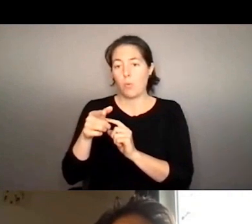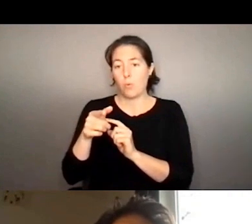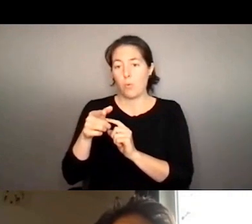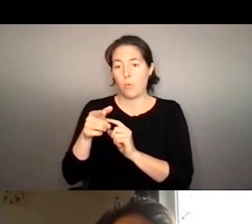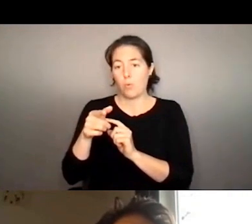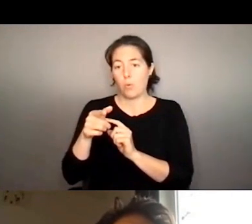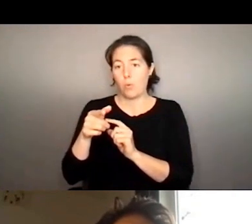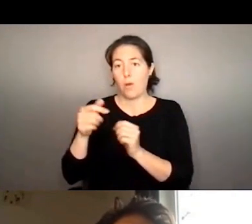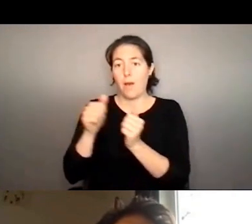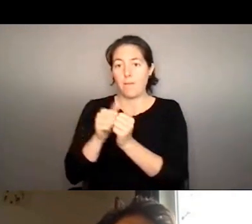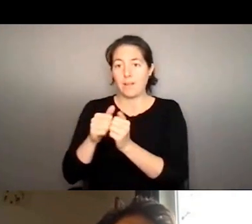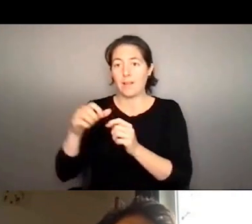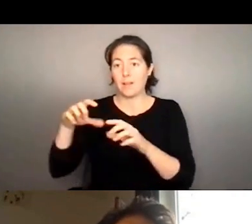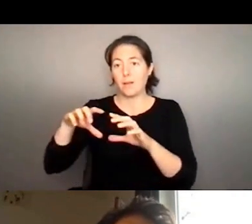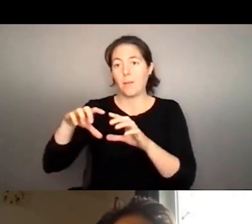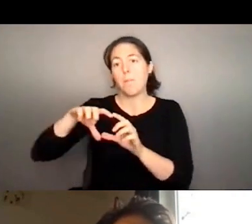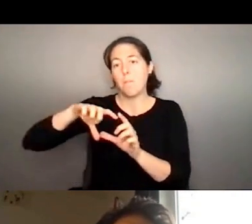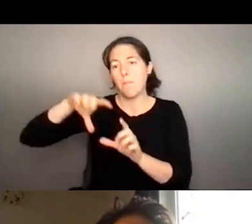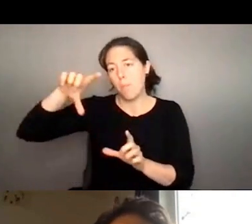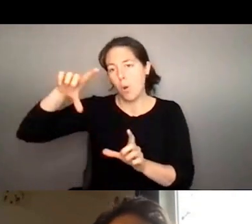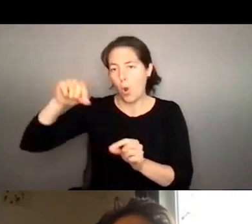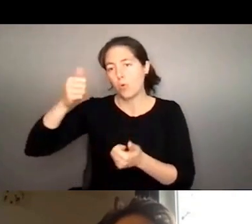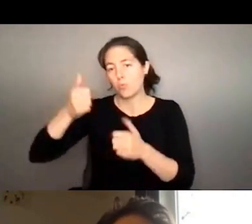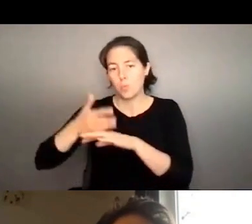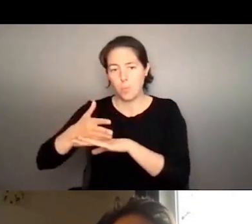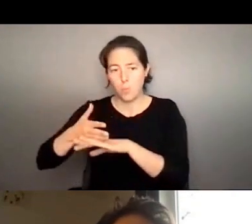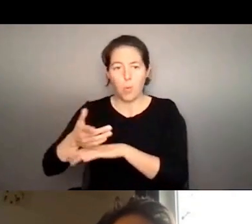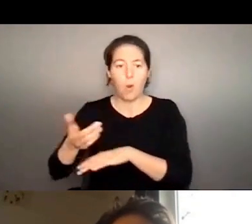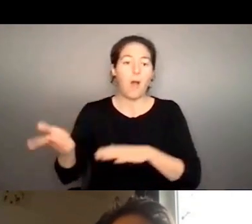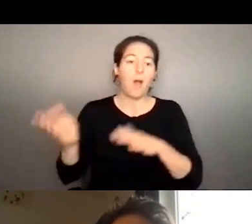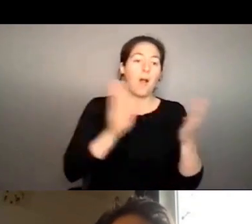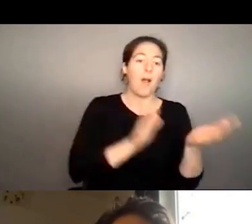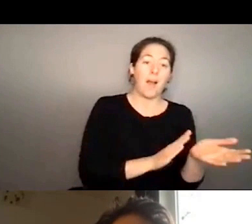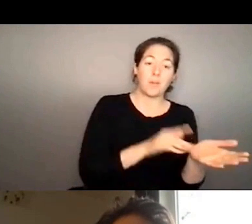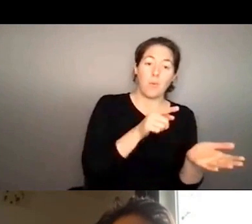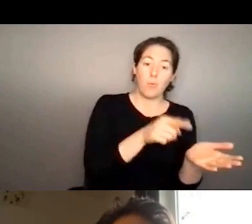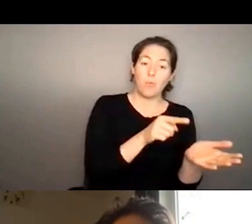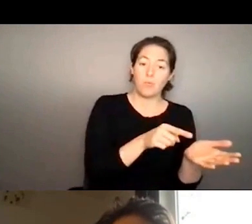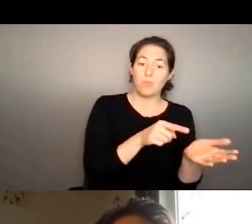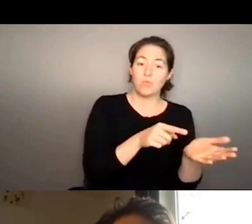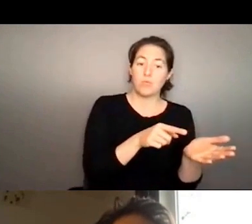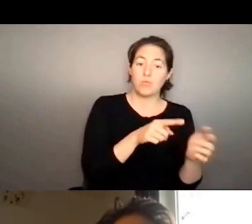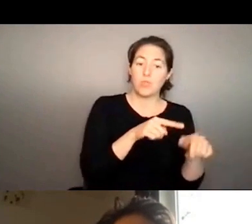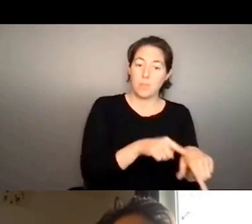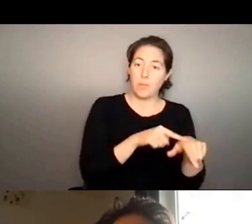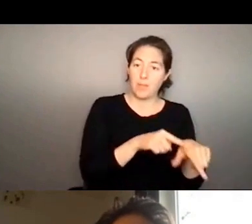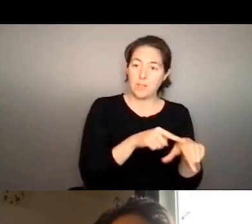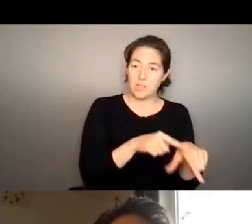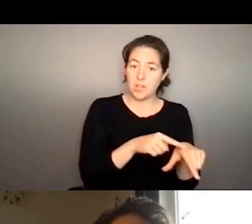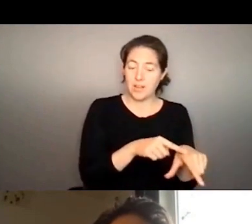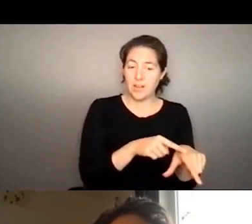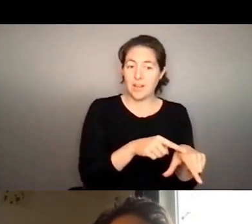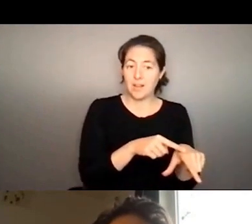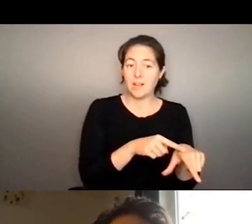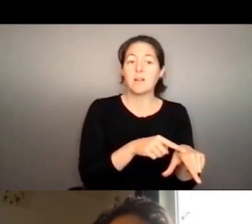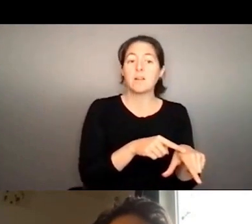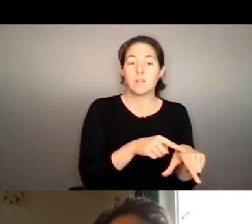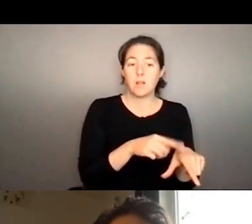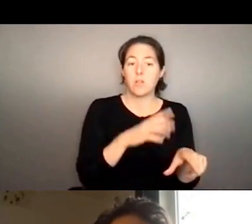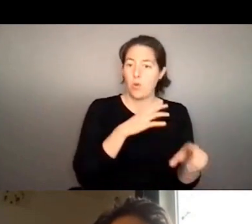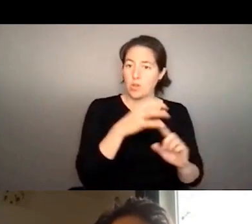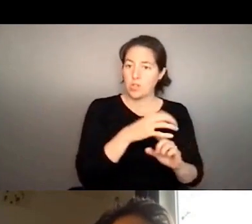partir d'un bloc, il y a une partie à gauche, là, comme à 7 heures environ, qui est un potager où on va retrouver des